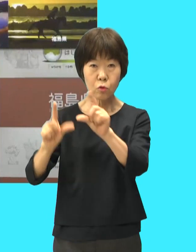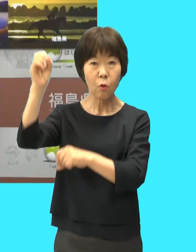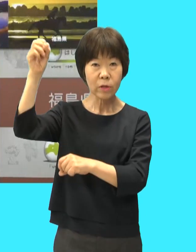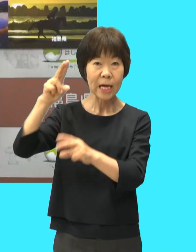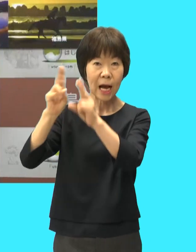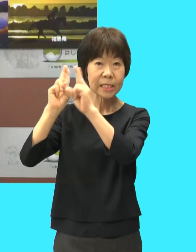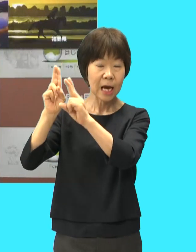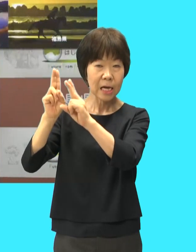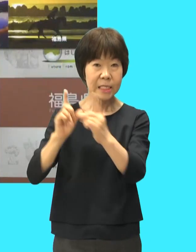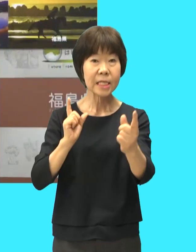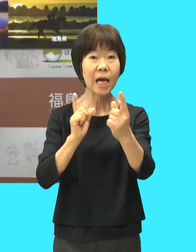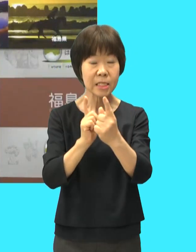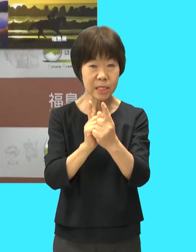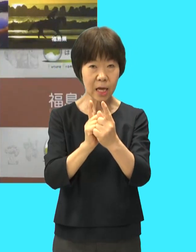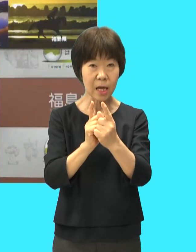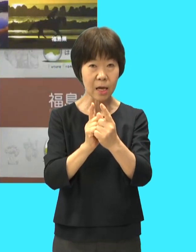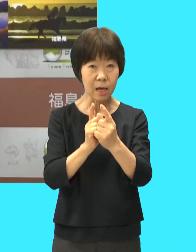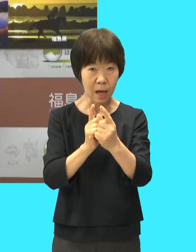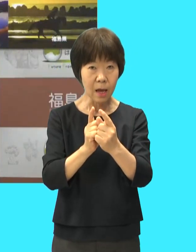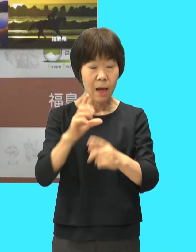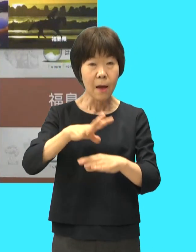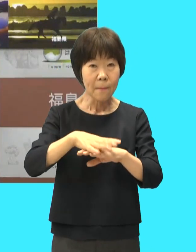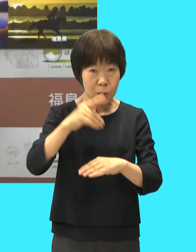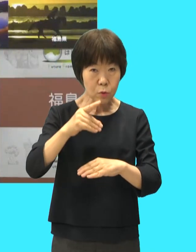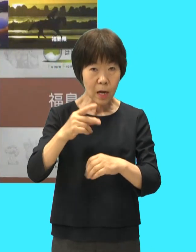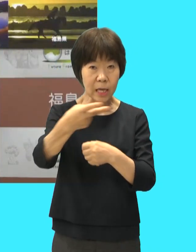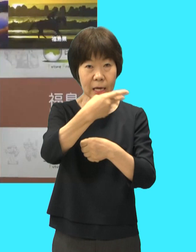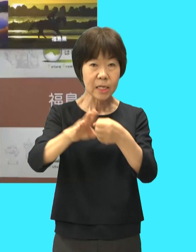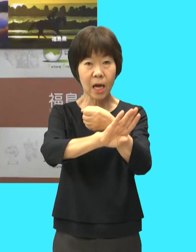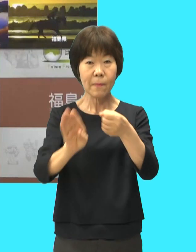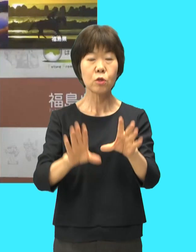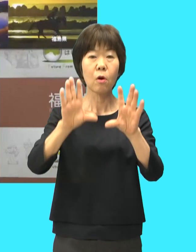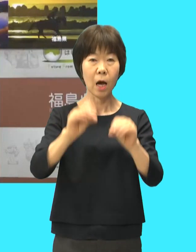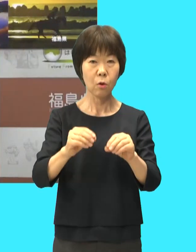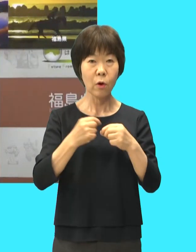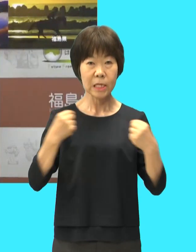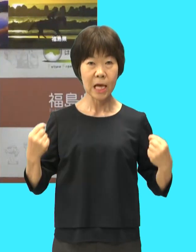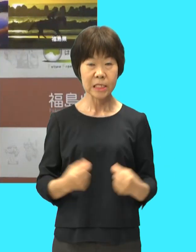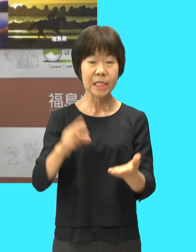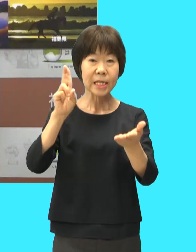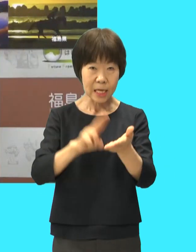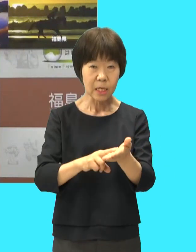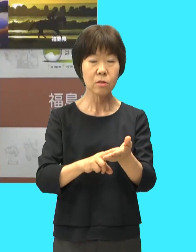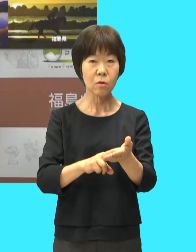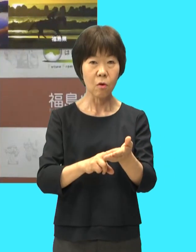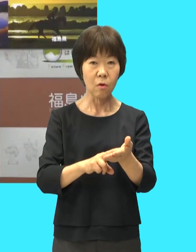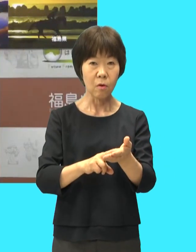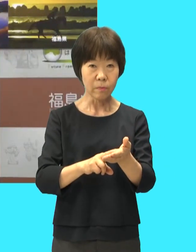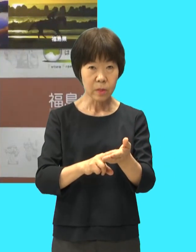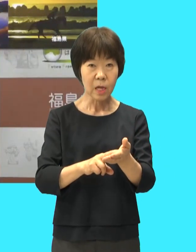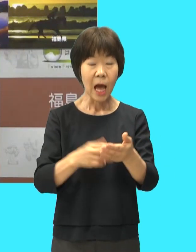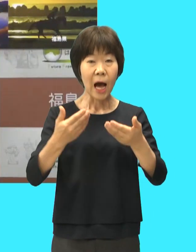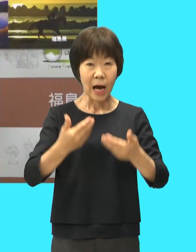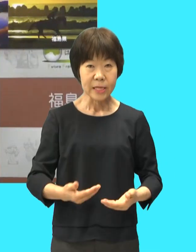に対してまずは第2原発の廃炉を正式に決定するよそして何よりも